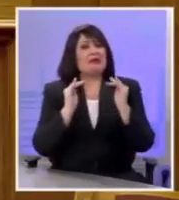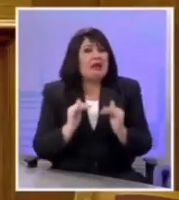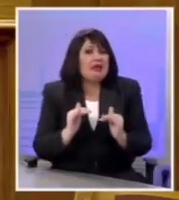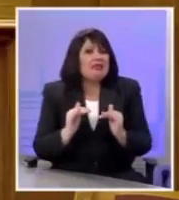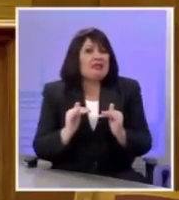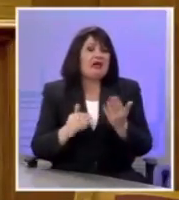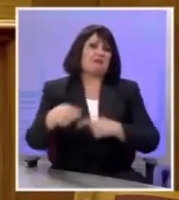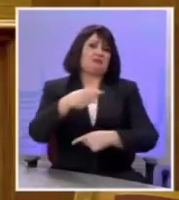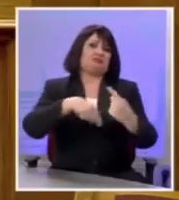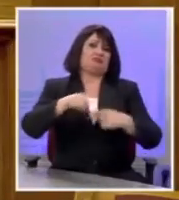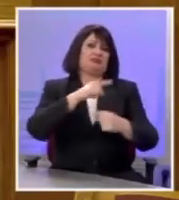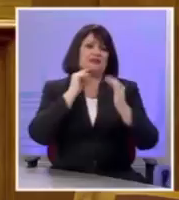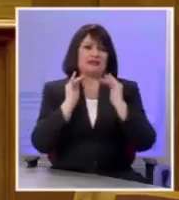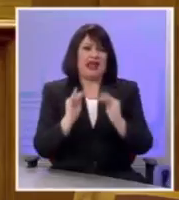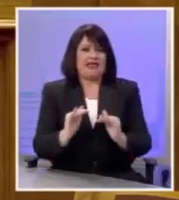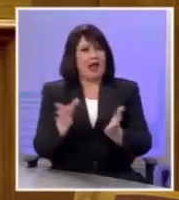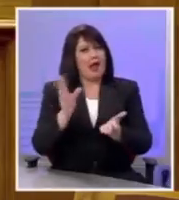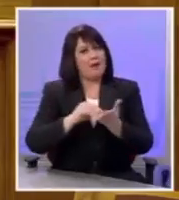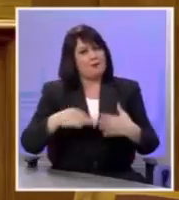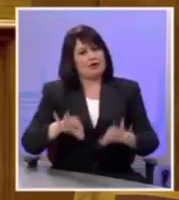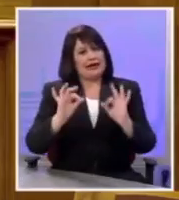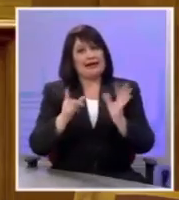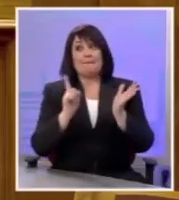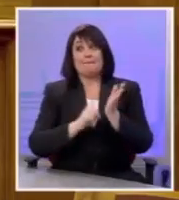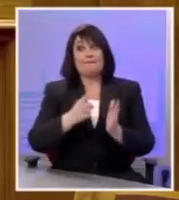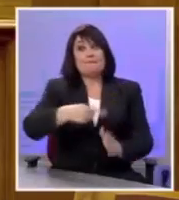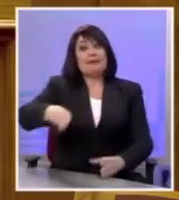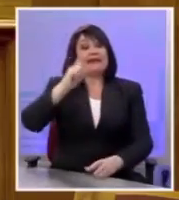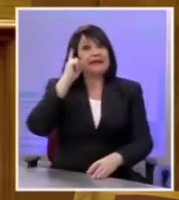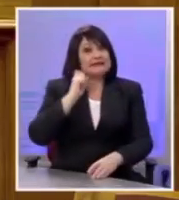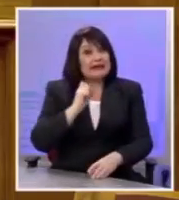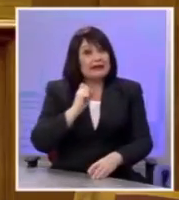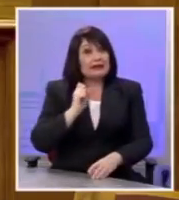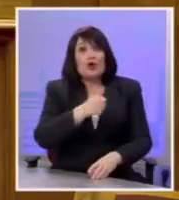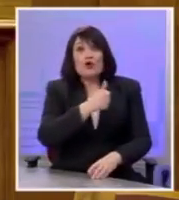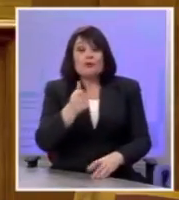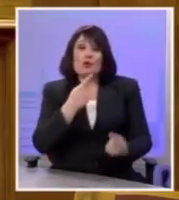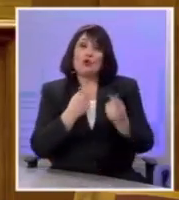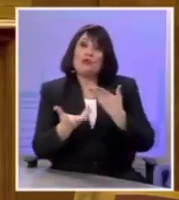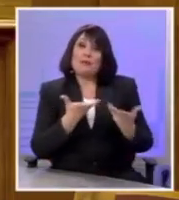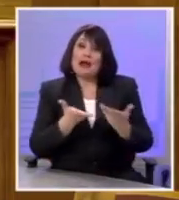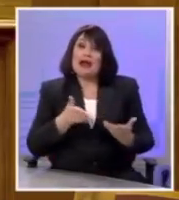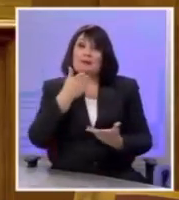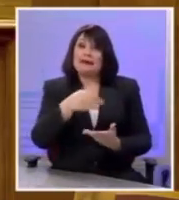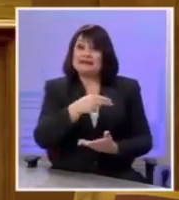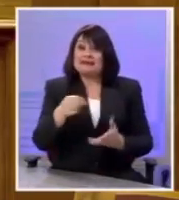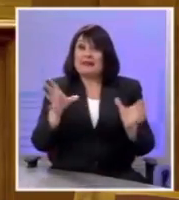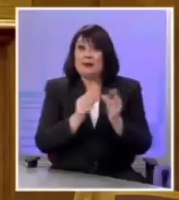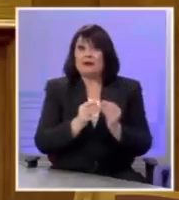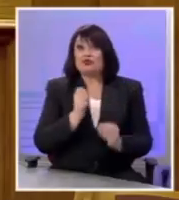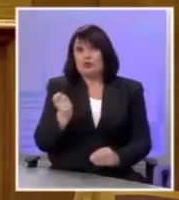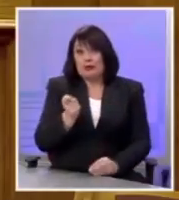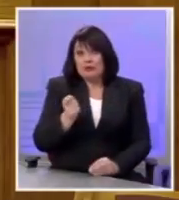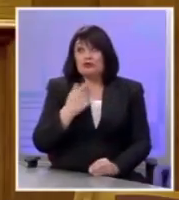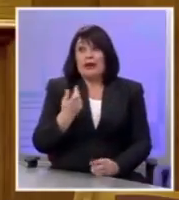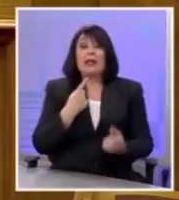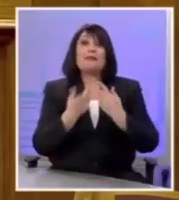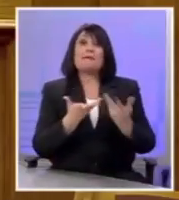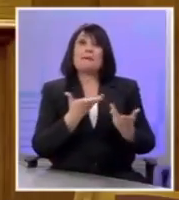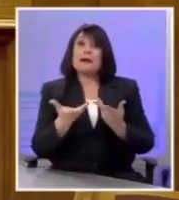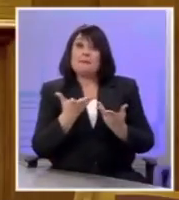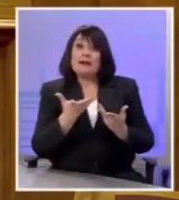ο ίδιος φαύλος κύκλος από την αρχή. Αλλά πρέπει να ξέρετε όχι μόνο ότι θα διαπραγματευτούμε για αυτό το χρέος, αλλά διαπραγματευόμαστε